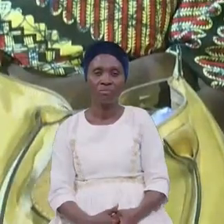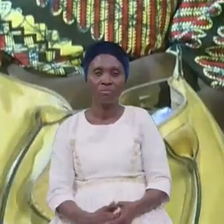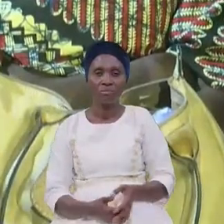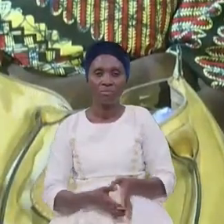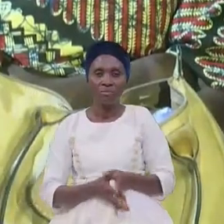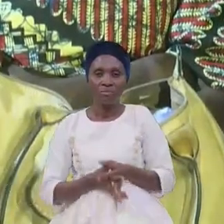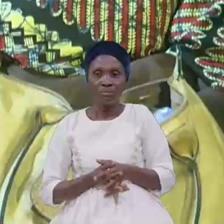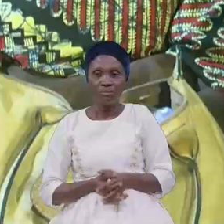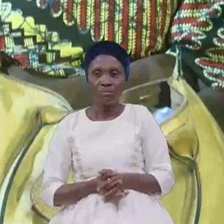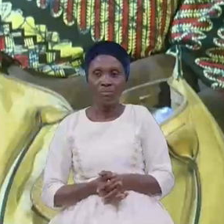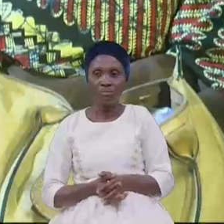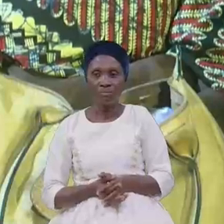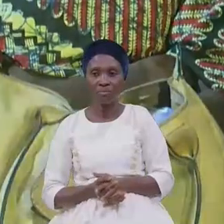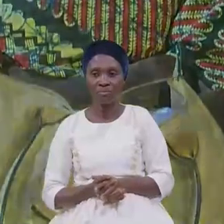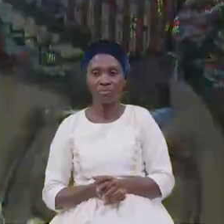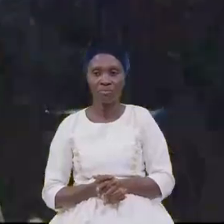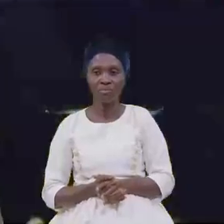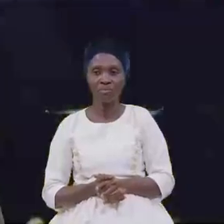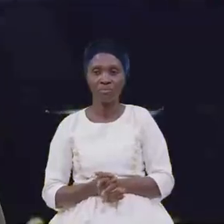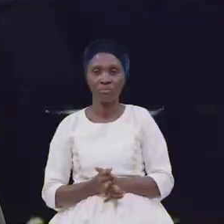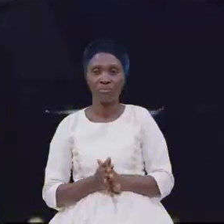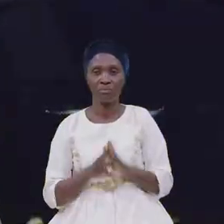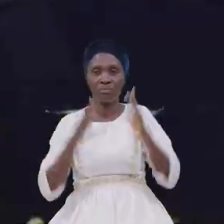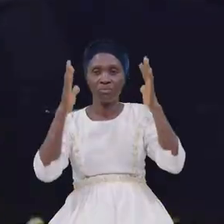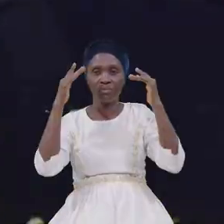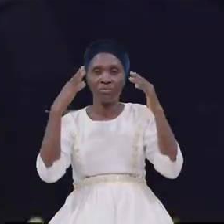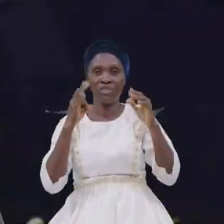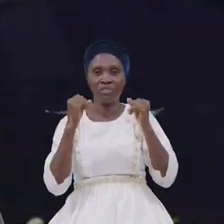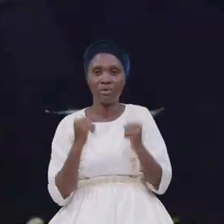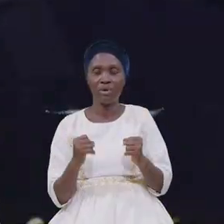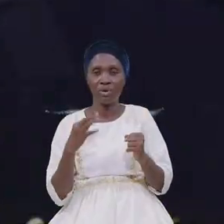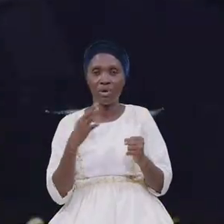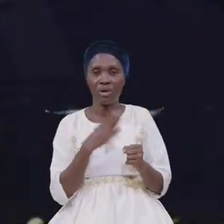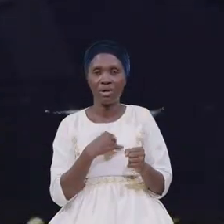Apprêtez-vous ce soir parce qu'il y aura la pluie de puissance et de miracles.